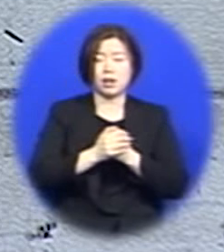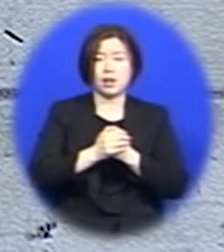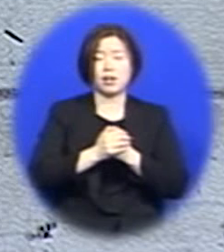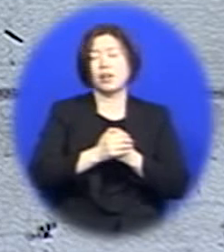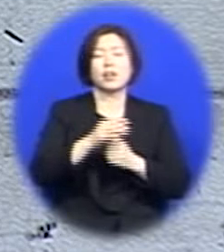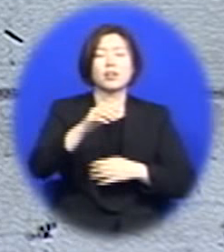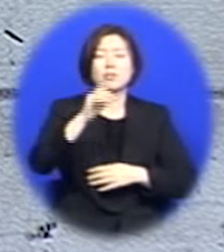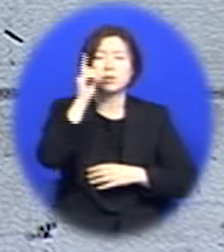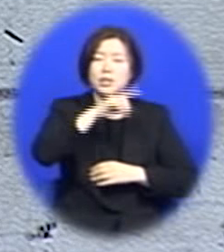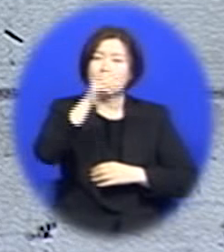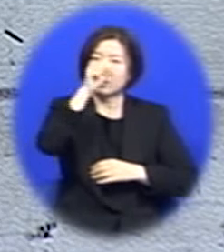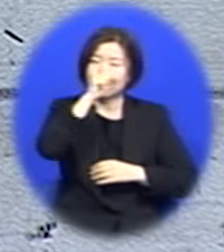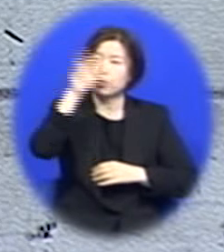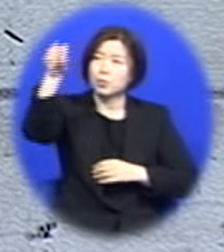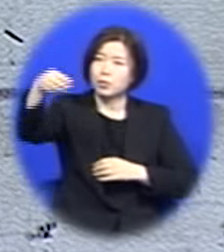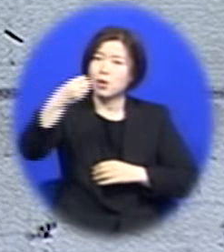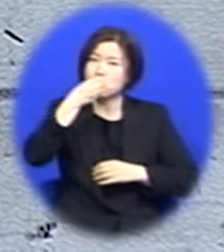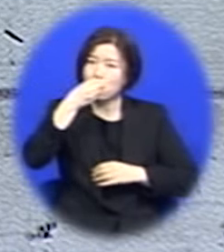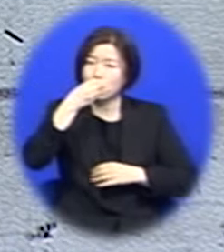선악과를 따먹고 죄를 짓습니다.